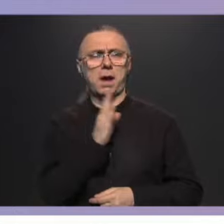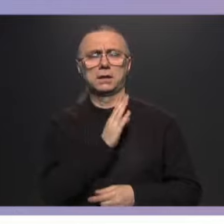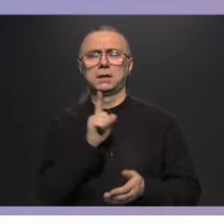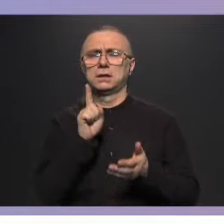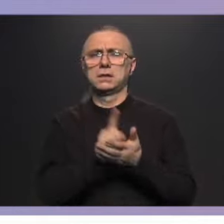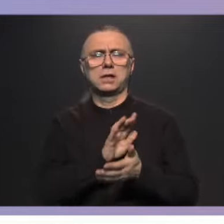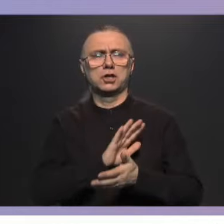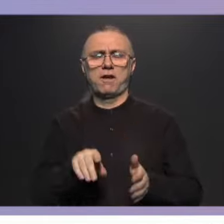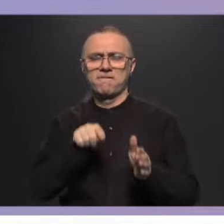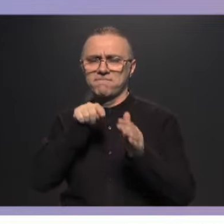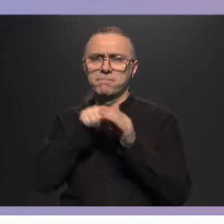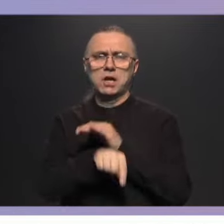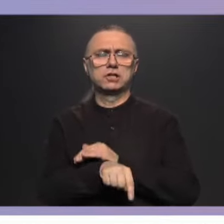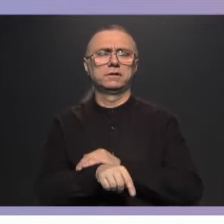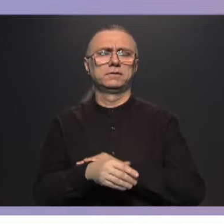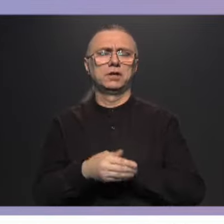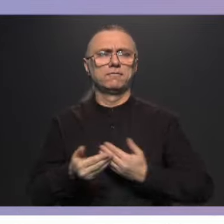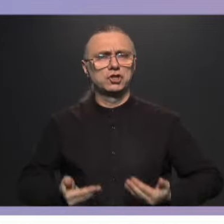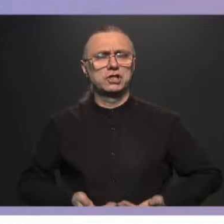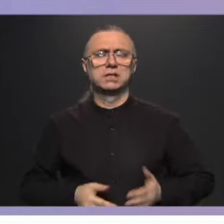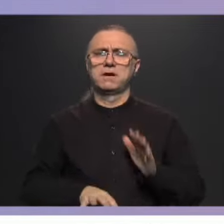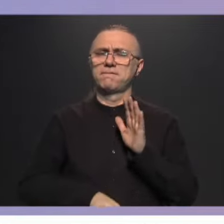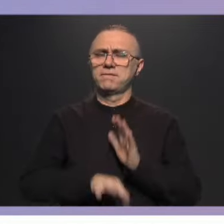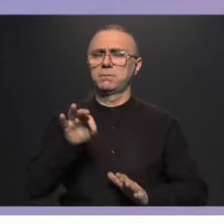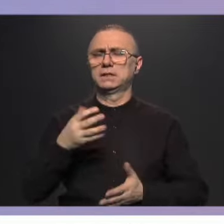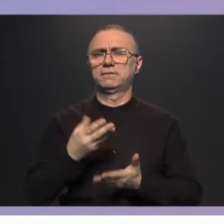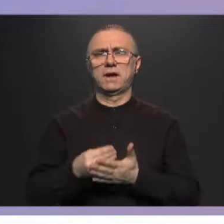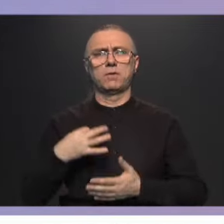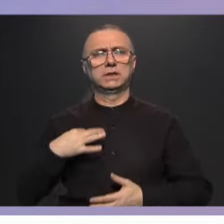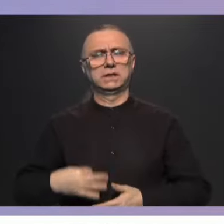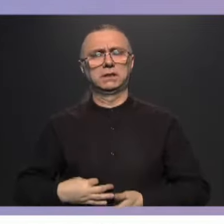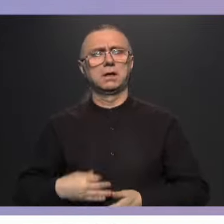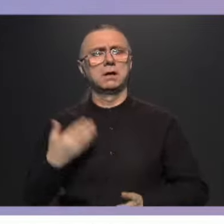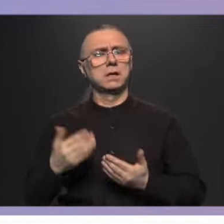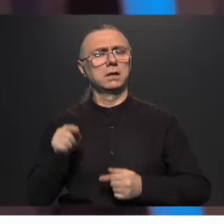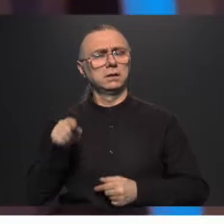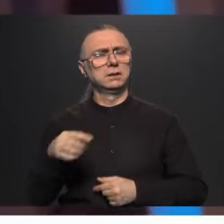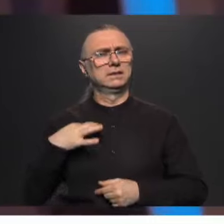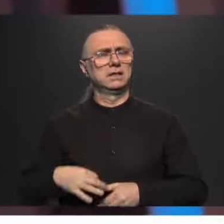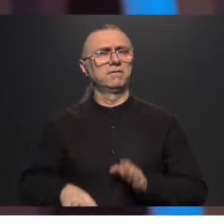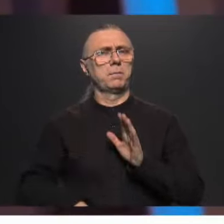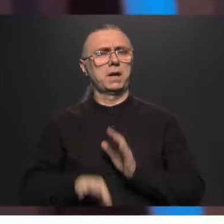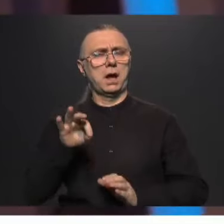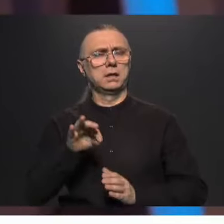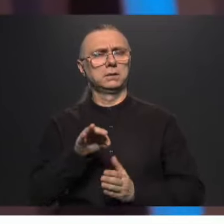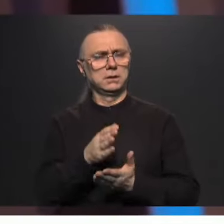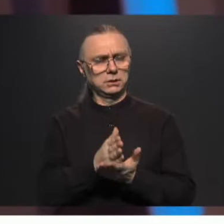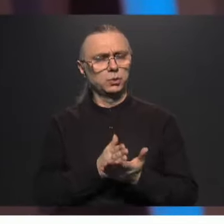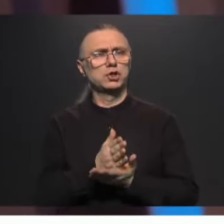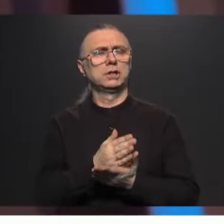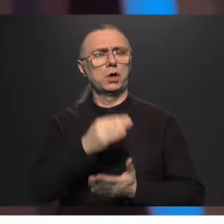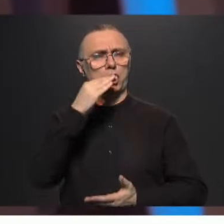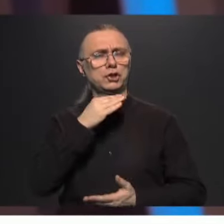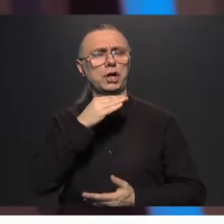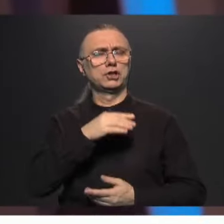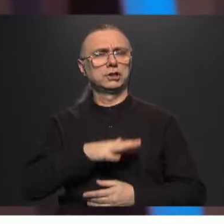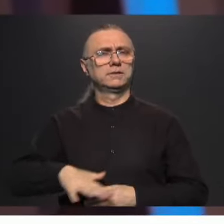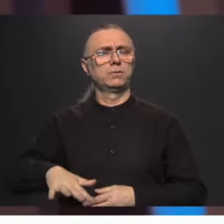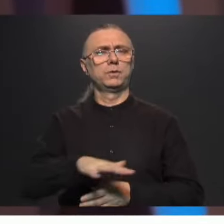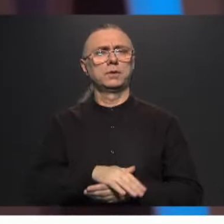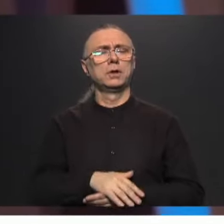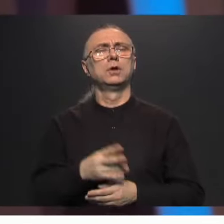и выбор своего сына, если он выбирает служение Отечеству. Нужно принять,